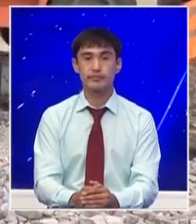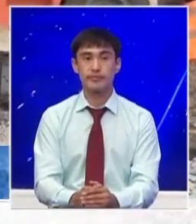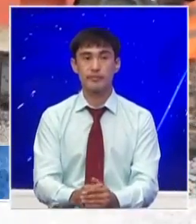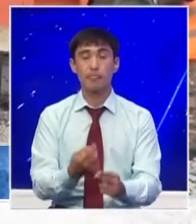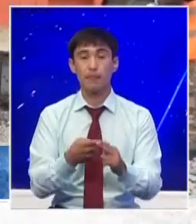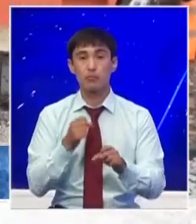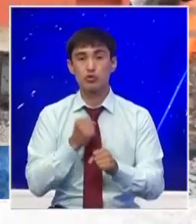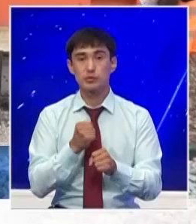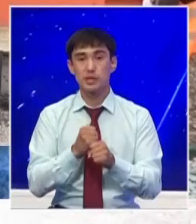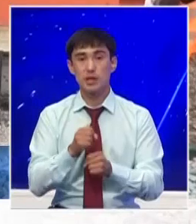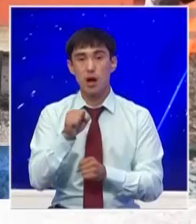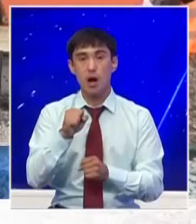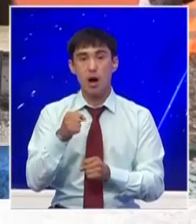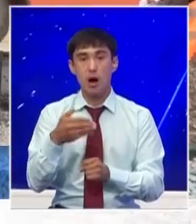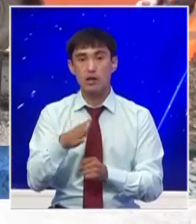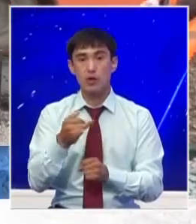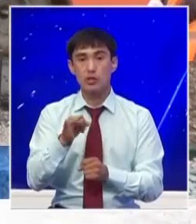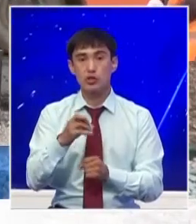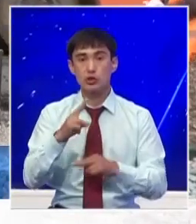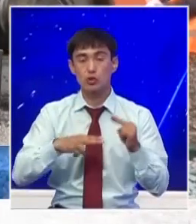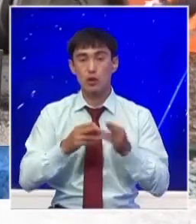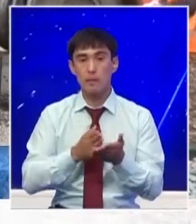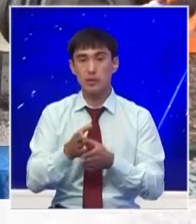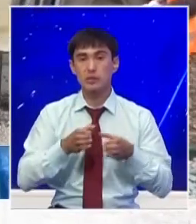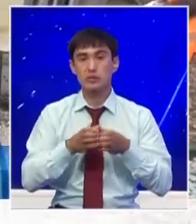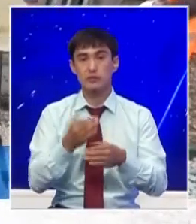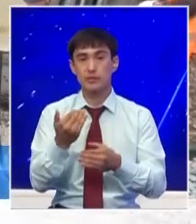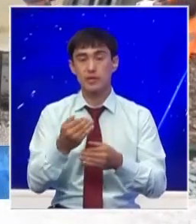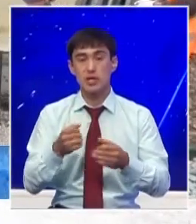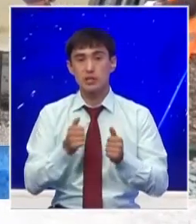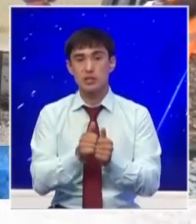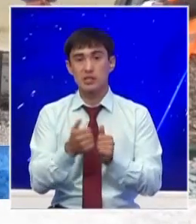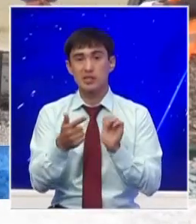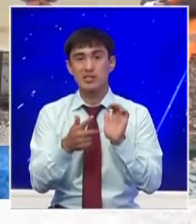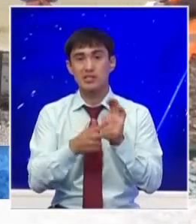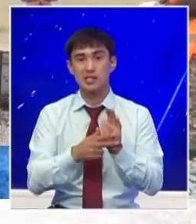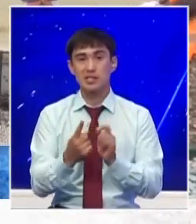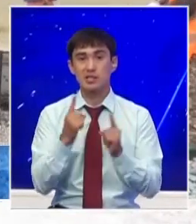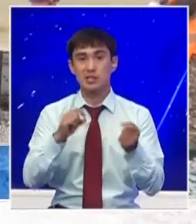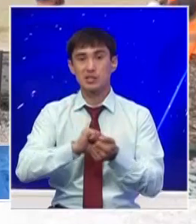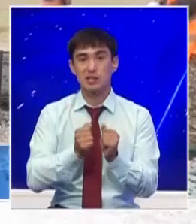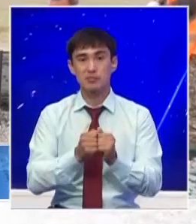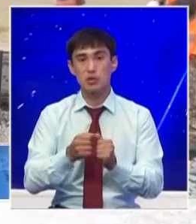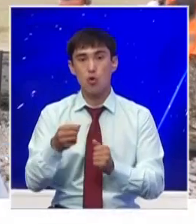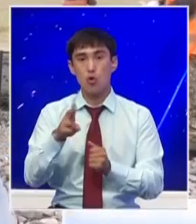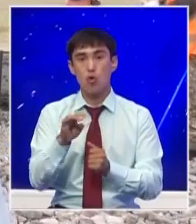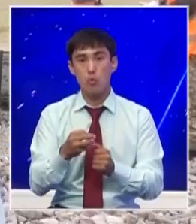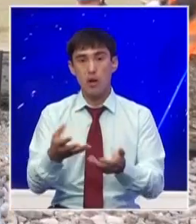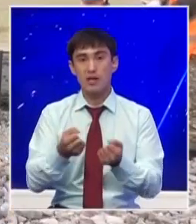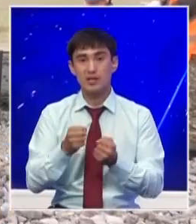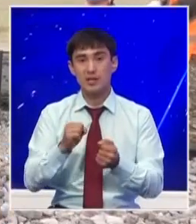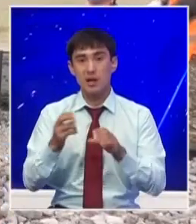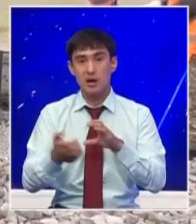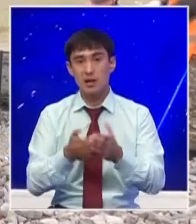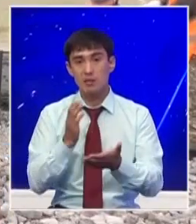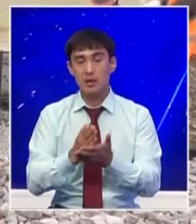Бұл жұмыстарды Атырау Инжстрой компаниясы жүзеге асырады. Серіктестікте 8 ірі тас пен құм алатын карьерлері бар. Қазірде жолдың